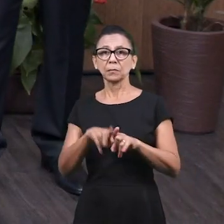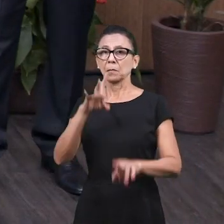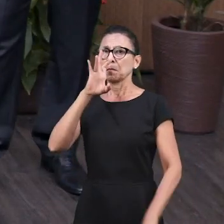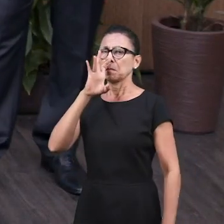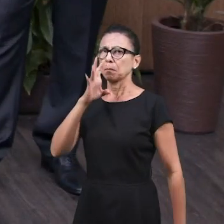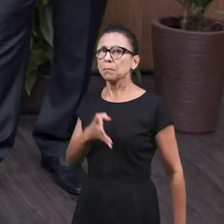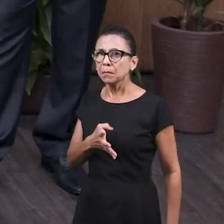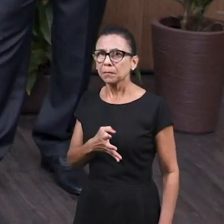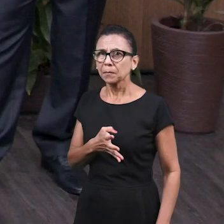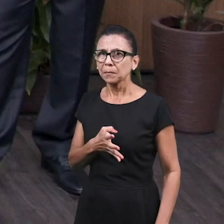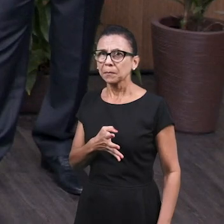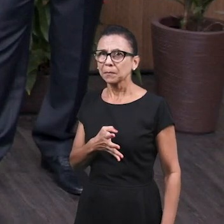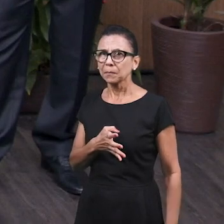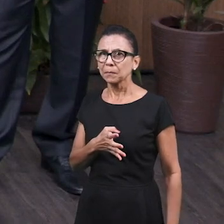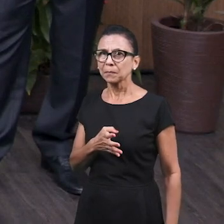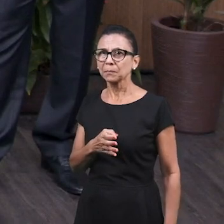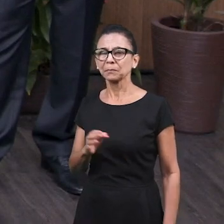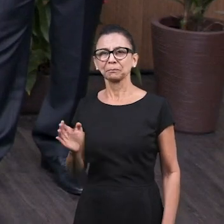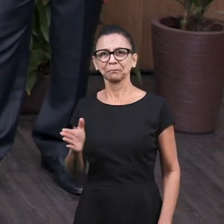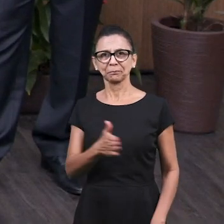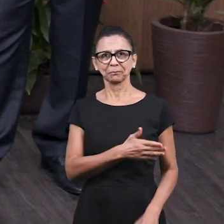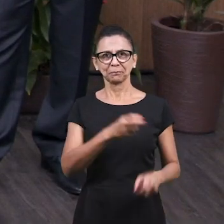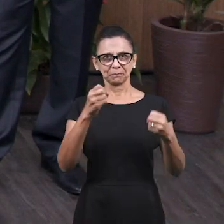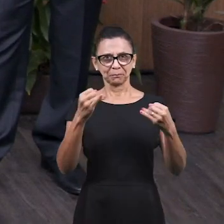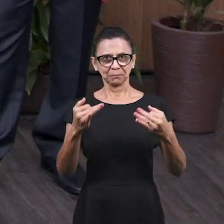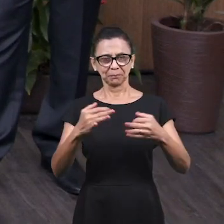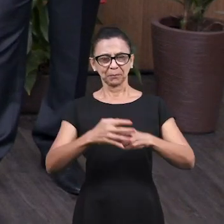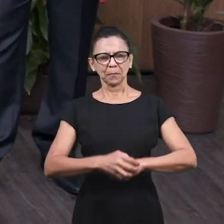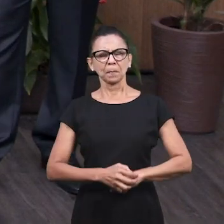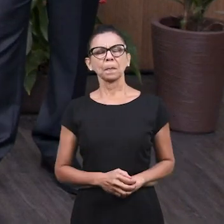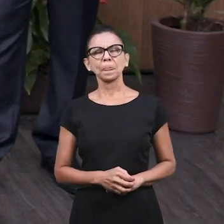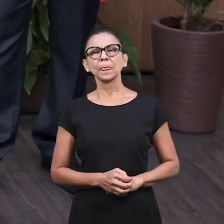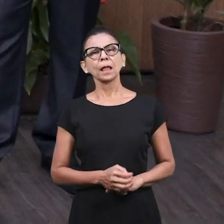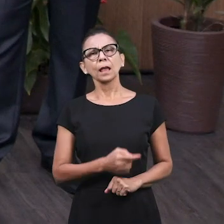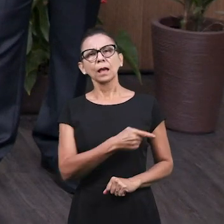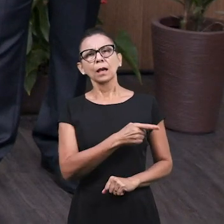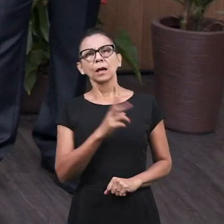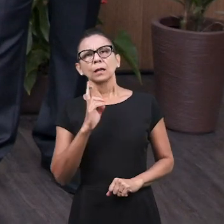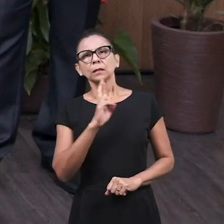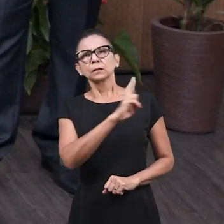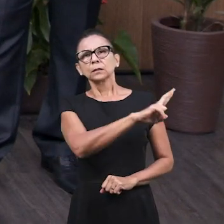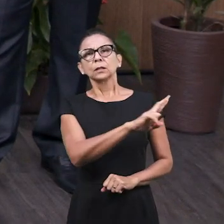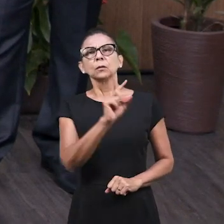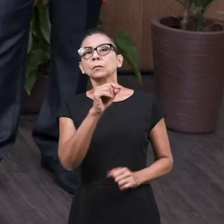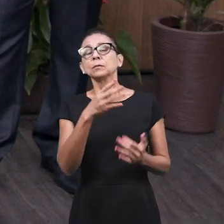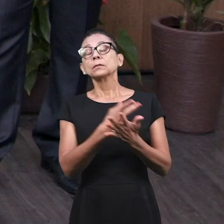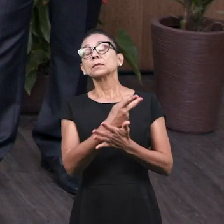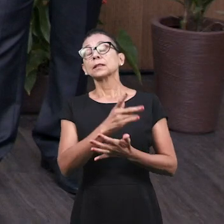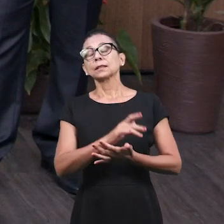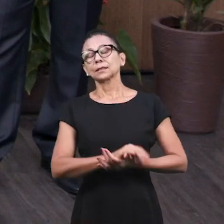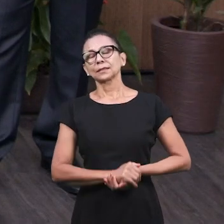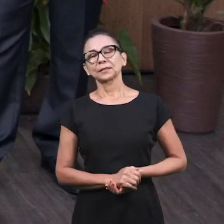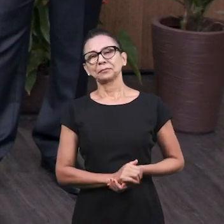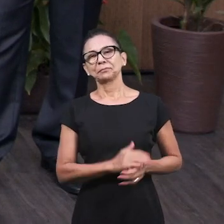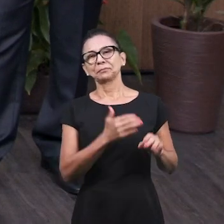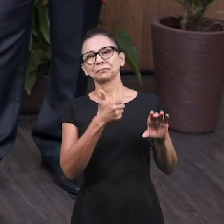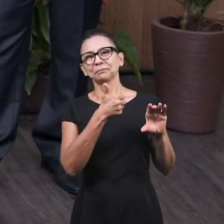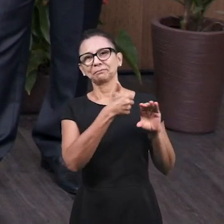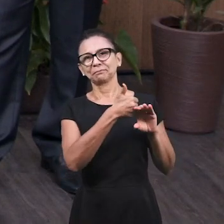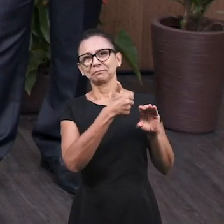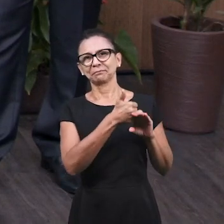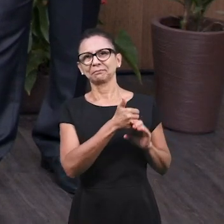он на смерти он был распят. И что происходит очень часто с религией, что происходит с